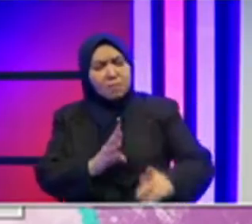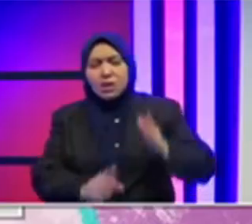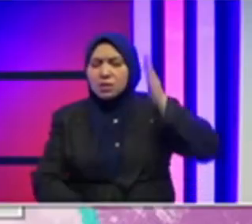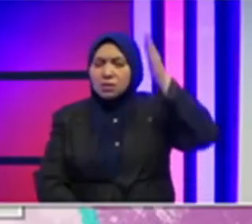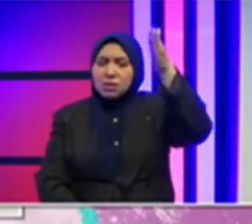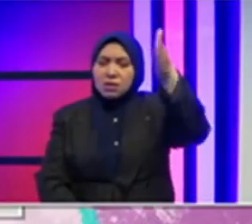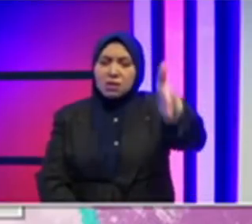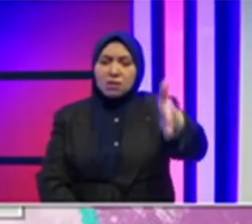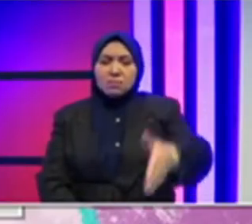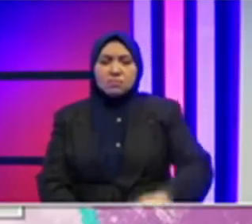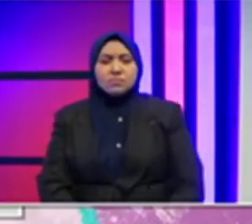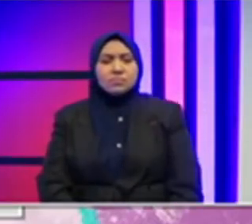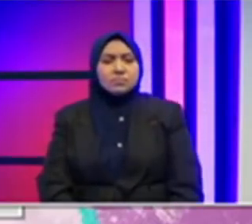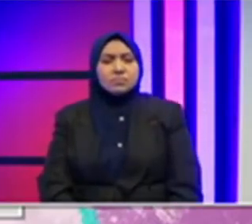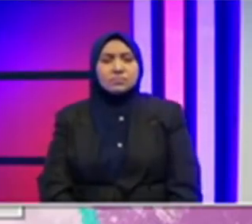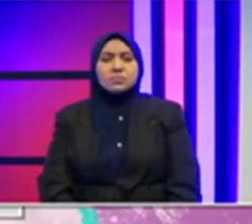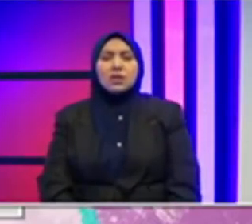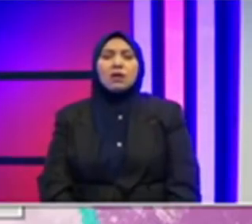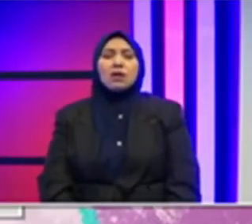الحريق